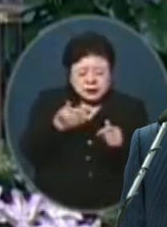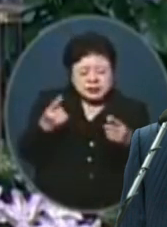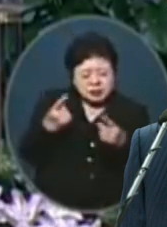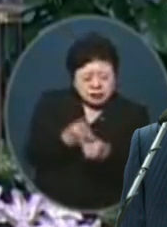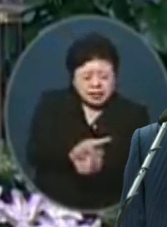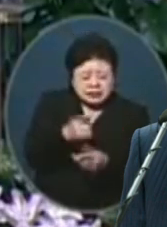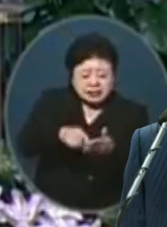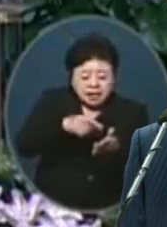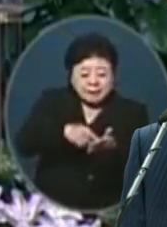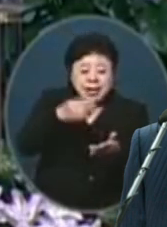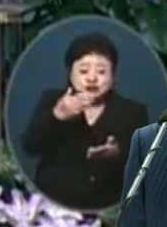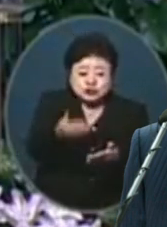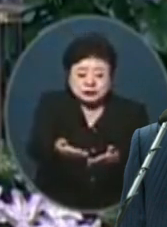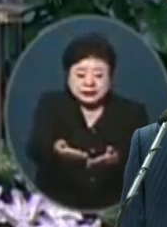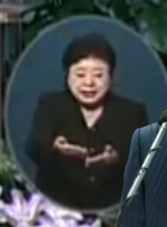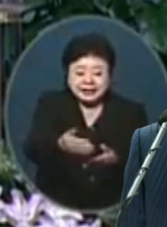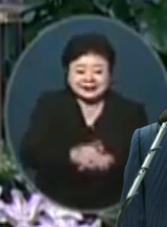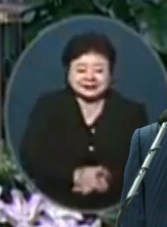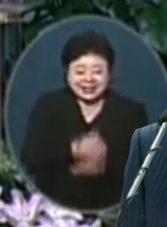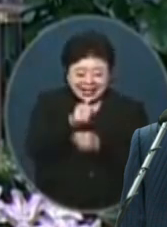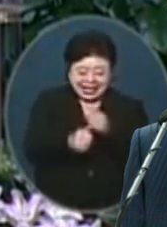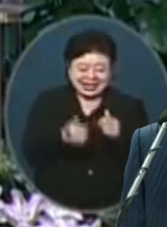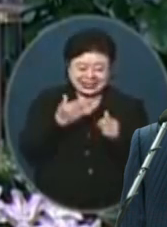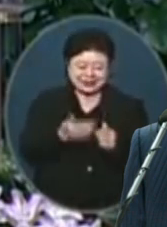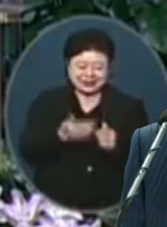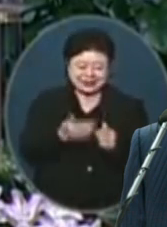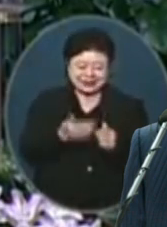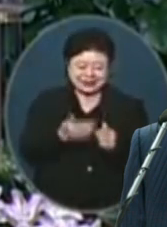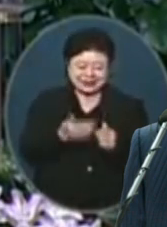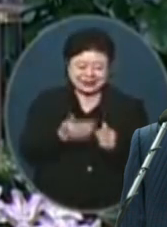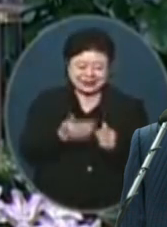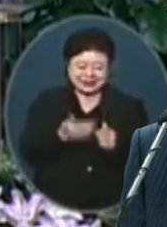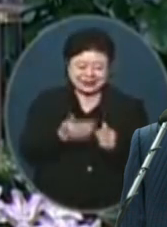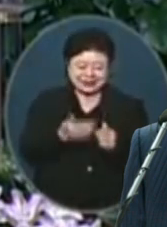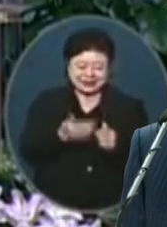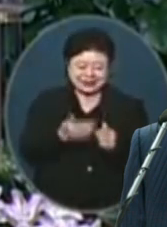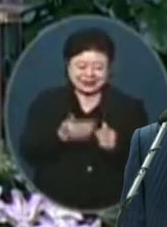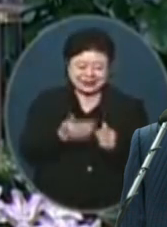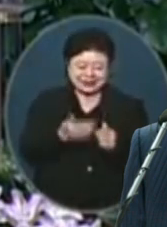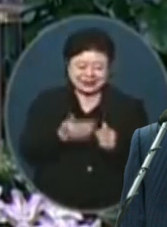대신 갚아주셨습니다. 하나님께서 그 아들의 생명